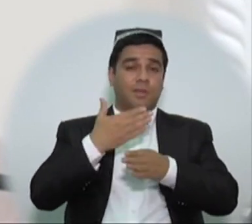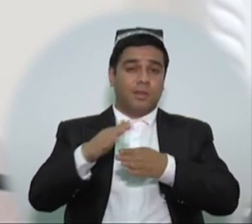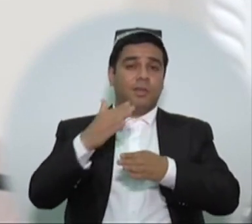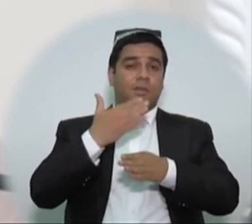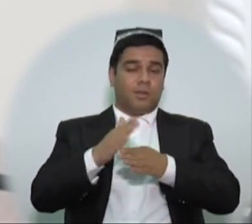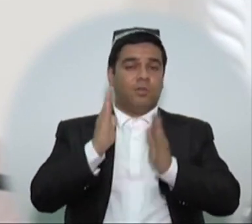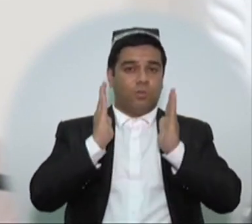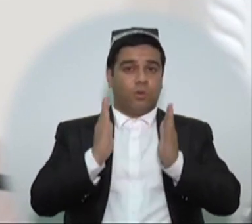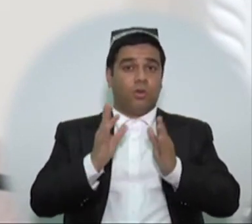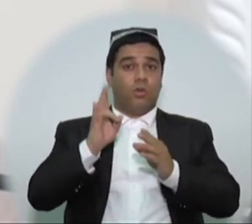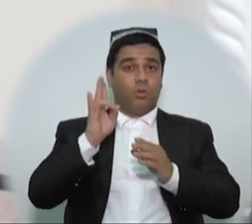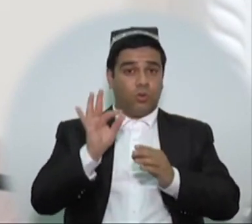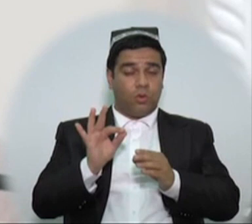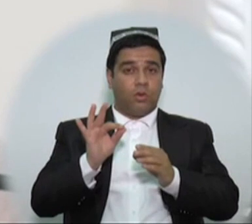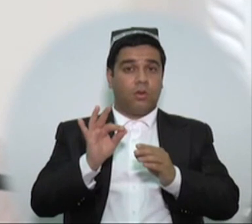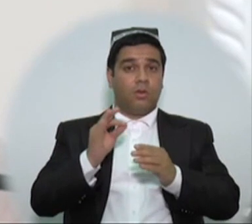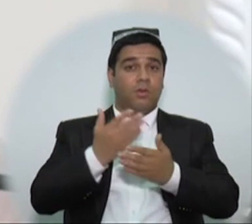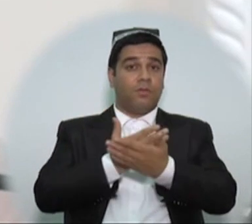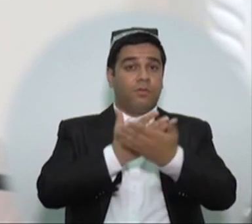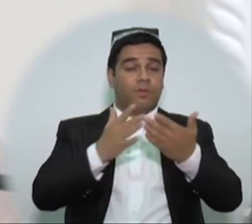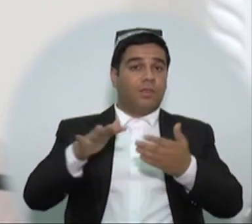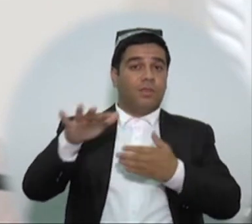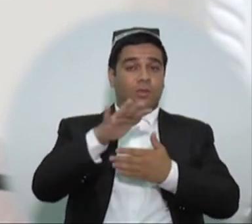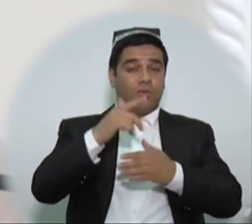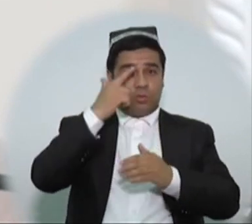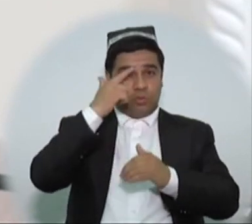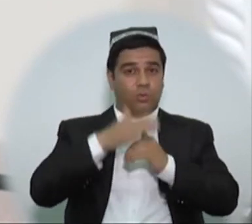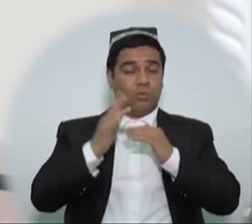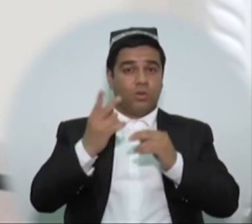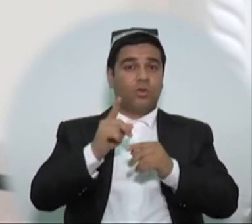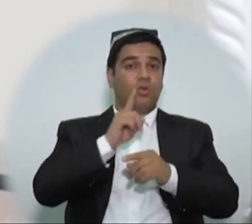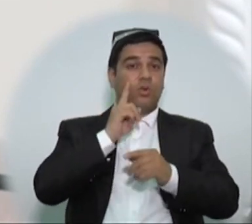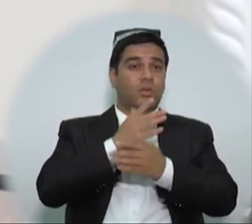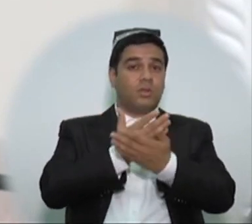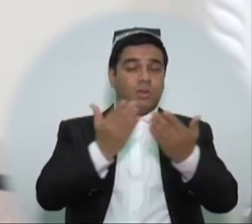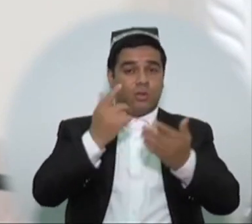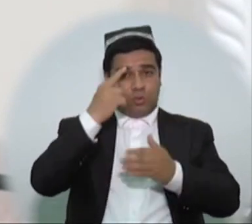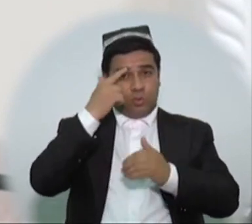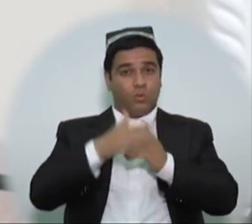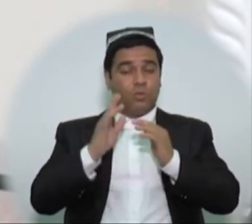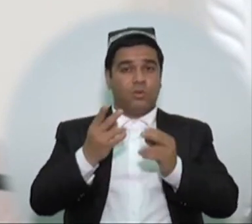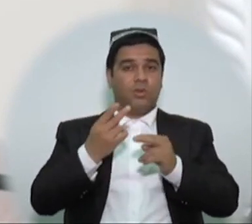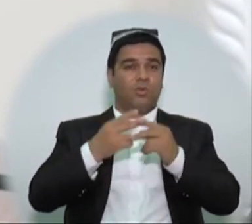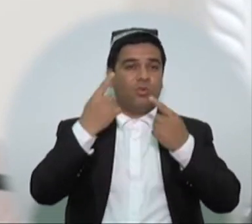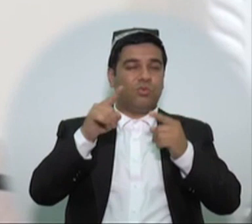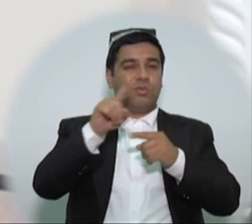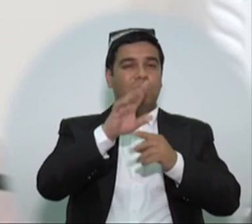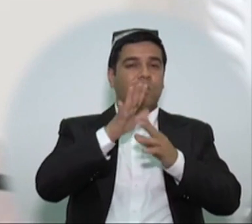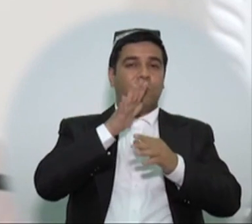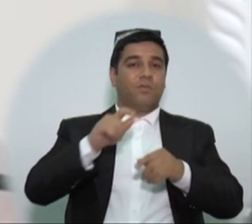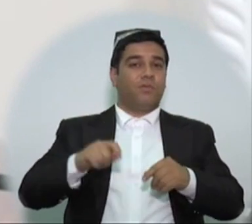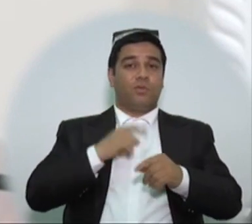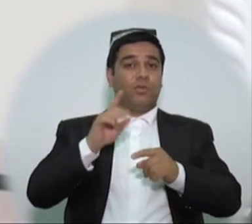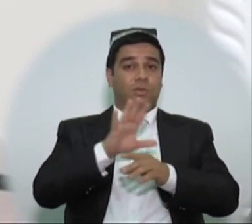buladı. Lekin halk düşünüş gerek. Yaşlar düşünüş gerek. Burgan bulmadan derselerde umurlarını zayi